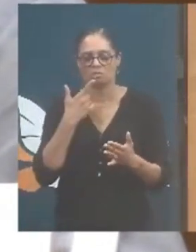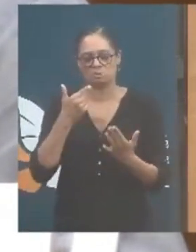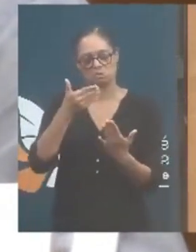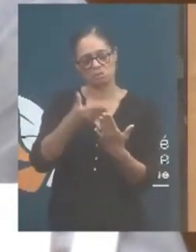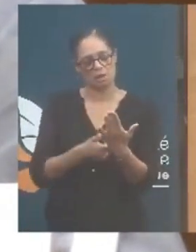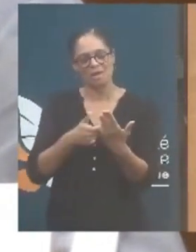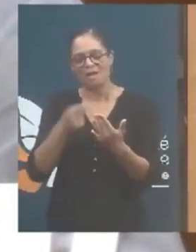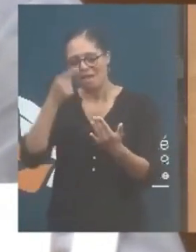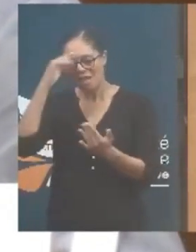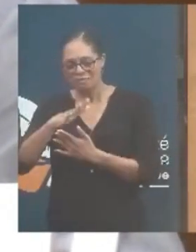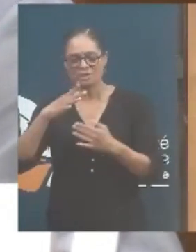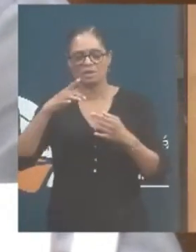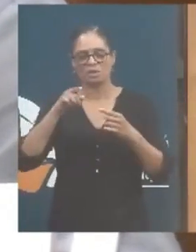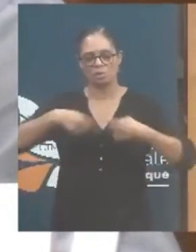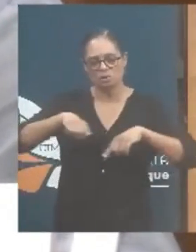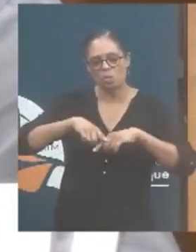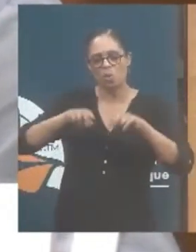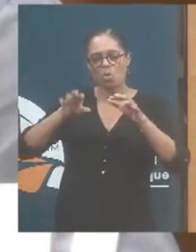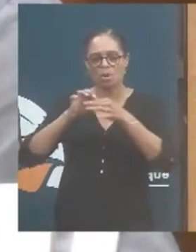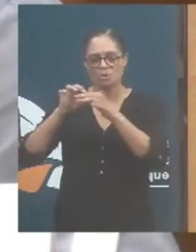Commission de coopération internationale.